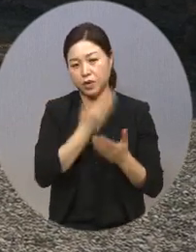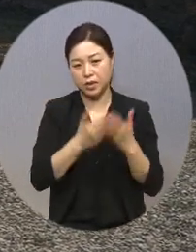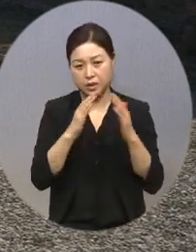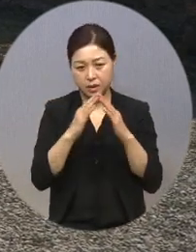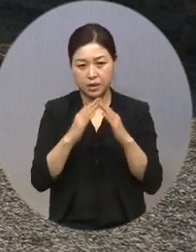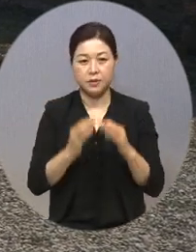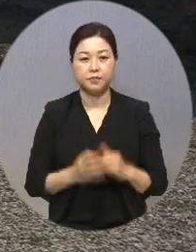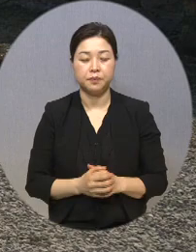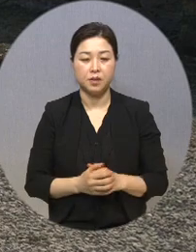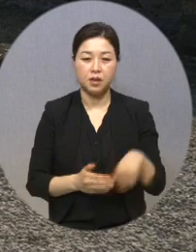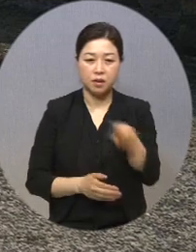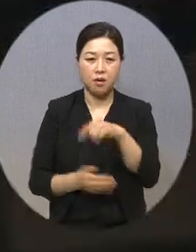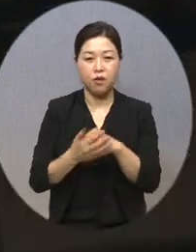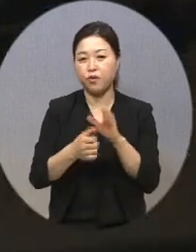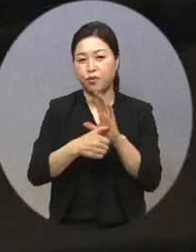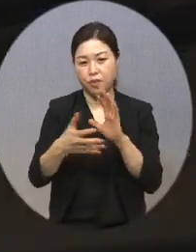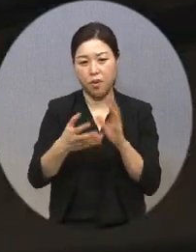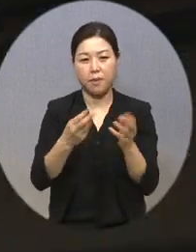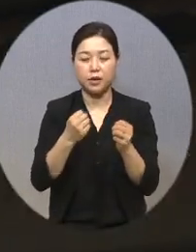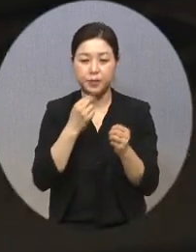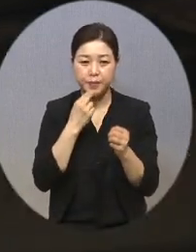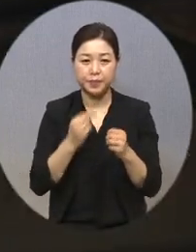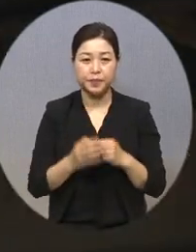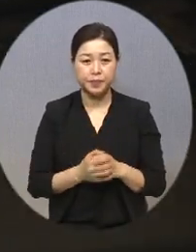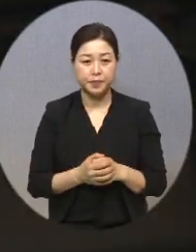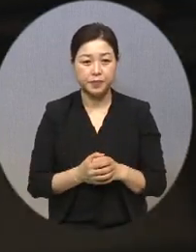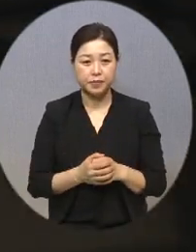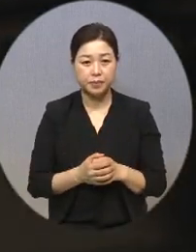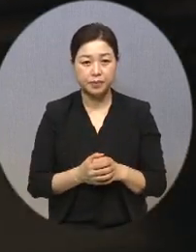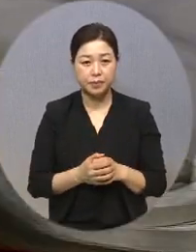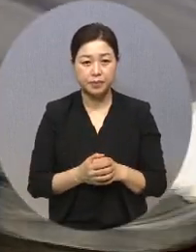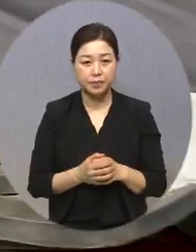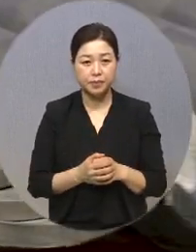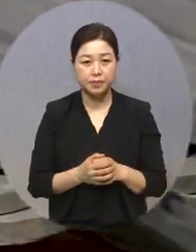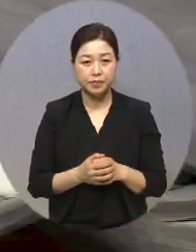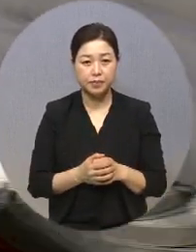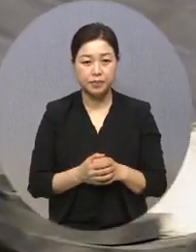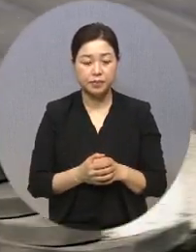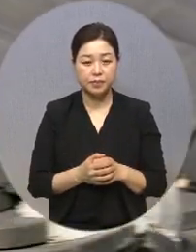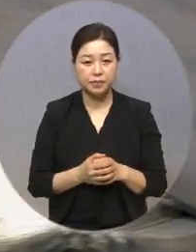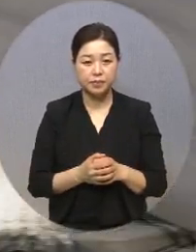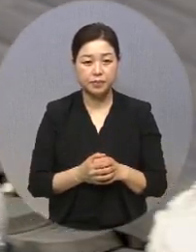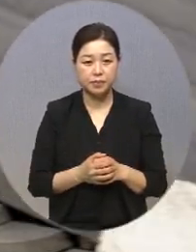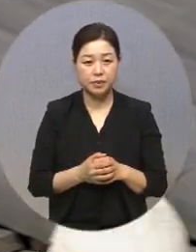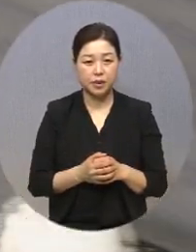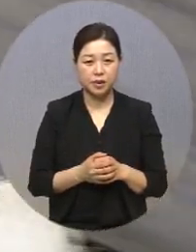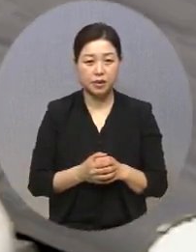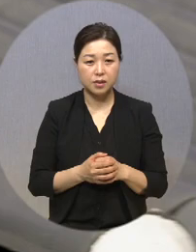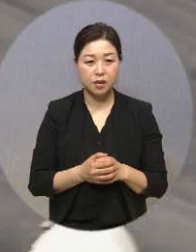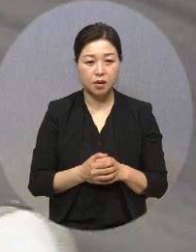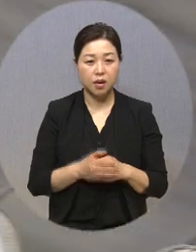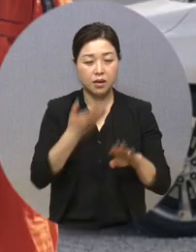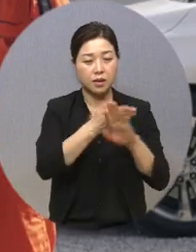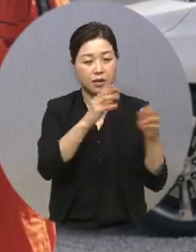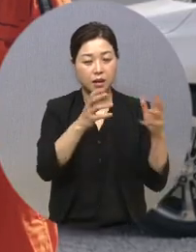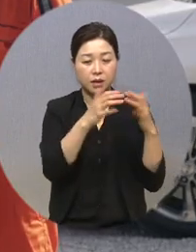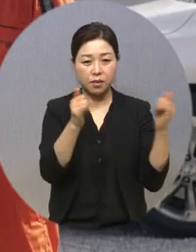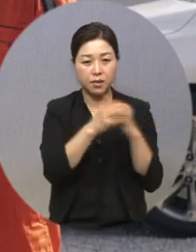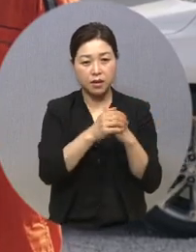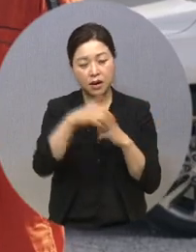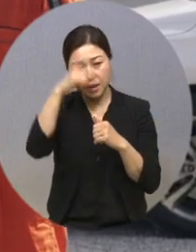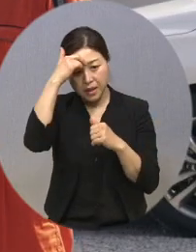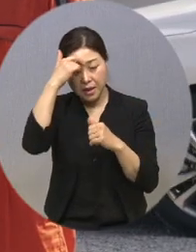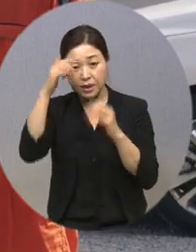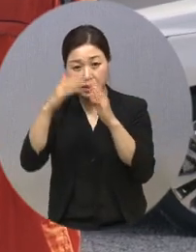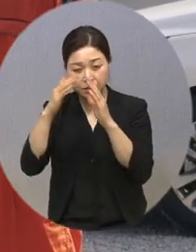이게 많이 안 알려져 있었거든요. 특히 외국인들은 이런 우리나라의 전통이나 이런 고택을 굉장히 아름다운 고택을 보고 싶어 하는데 이게 어딘지를 모르니까